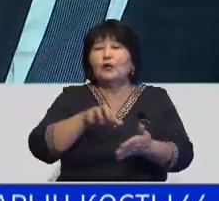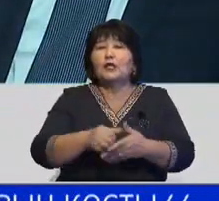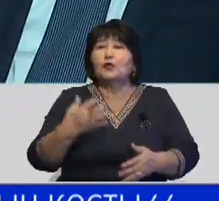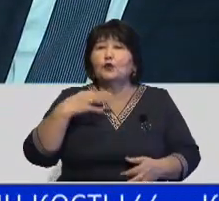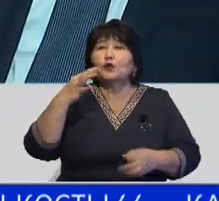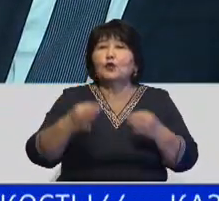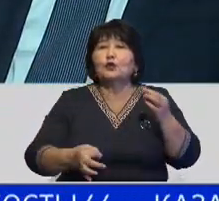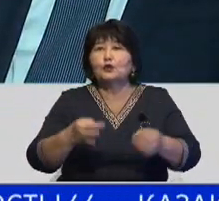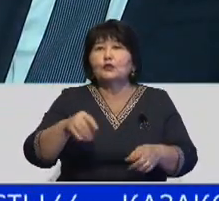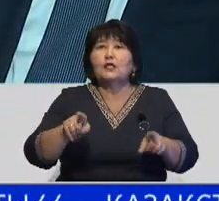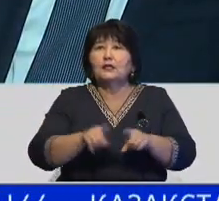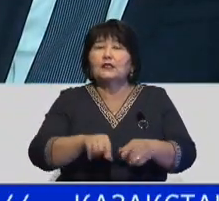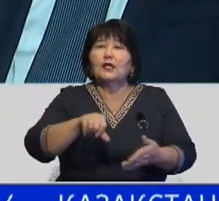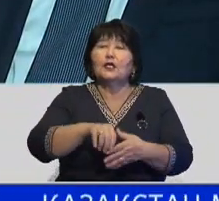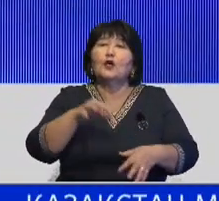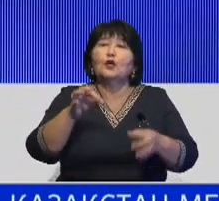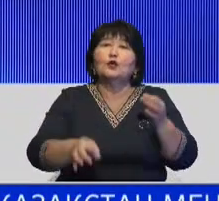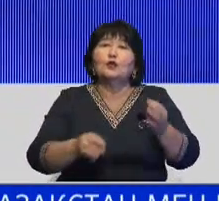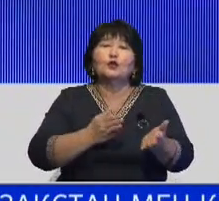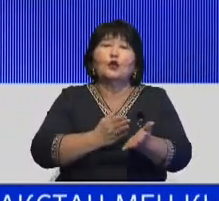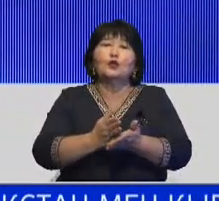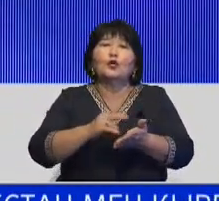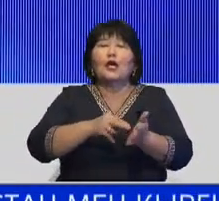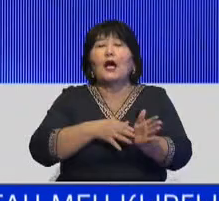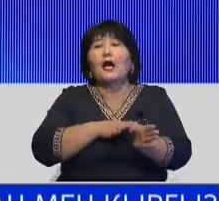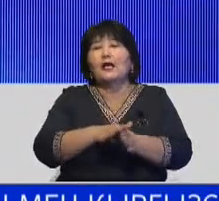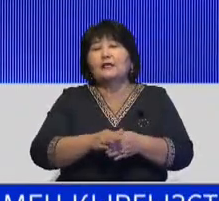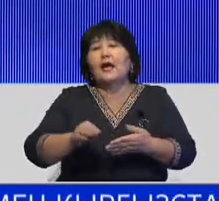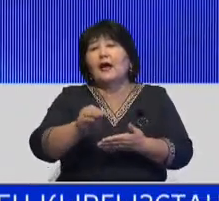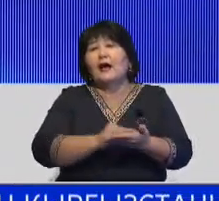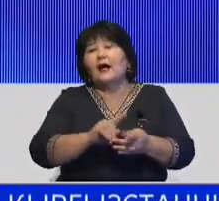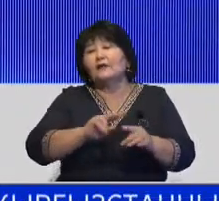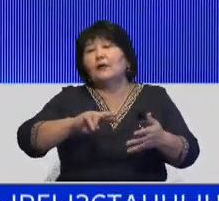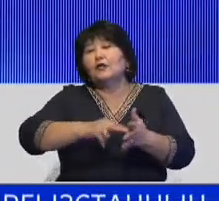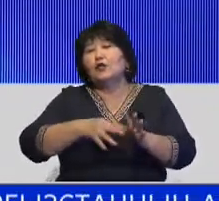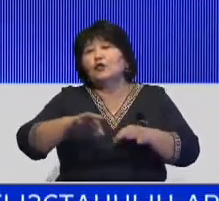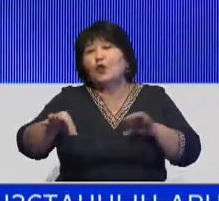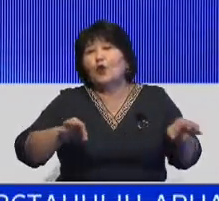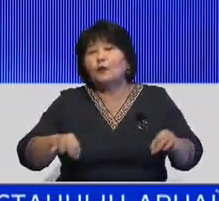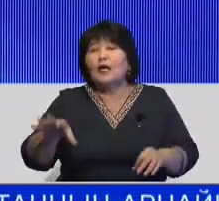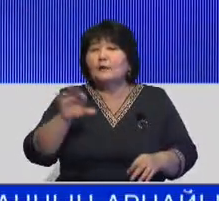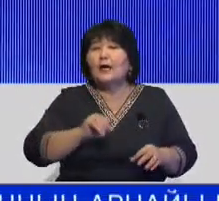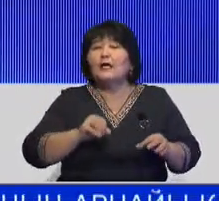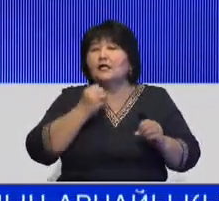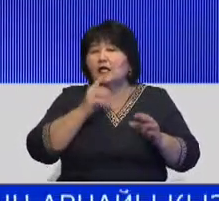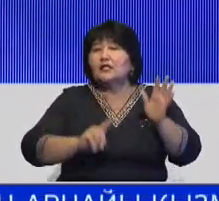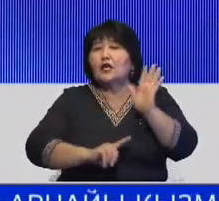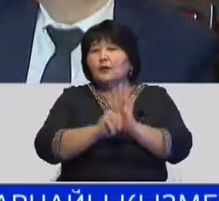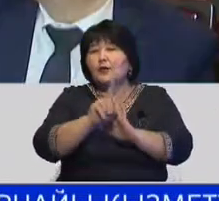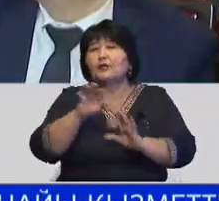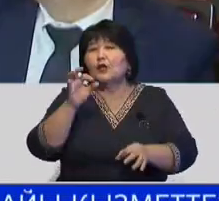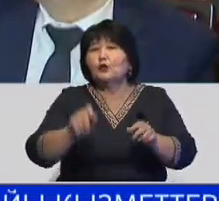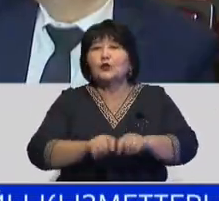облысы сотында үлесі бар. Соттарда жүзеге асырылып жатқан қайталанбас жобалардың бастамалар нәтижесі